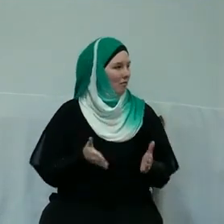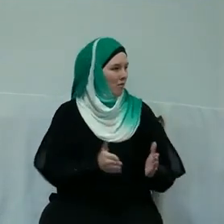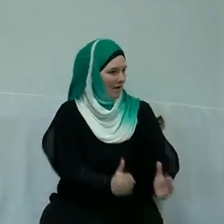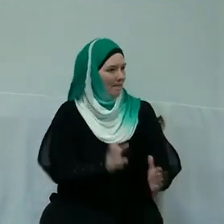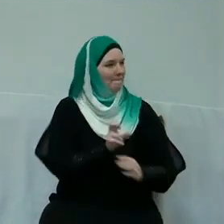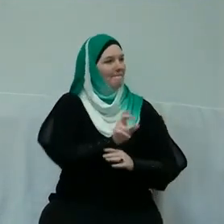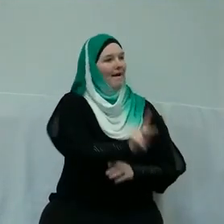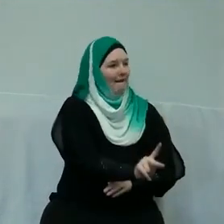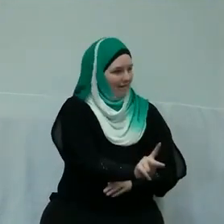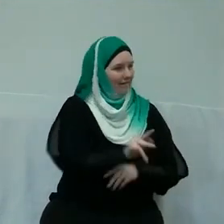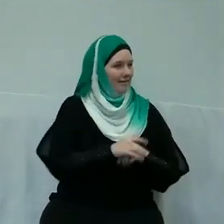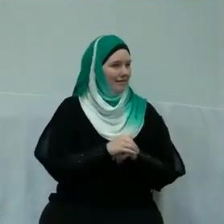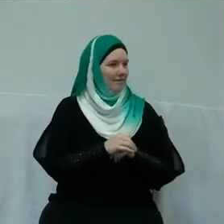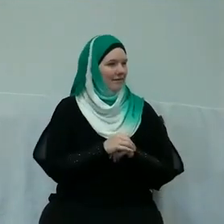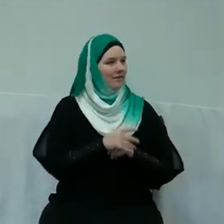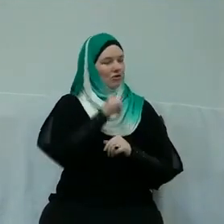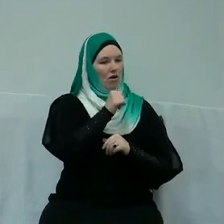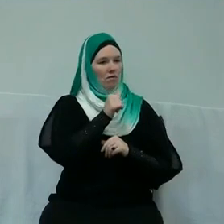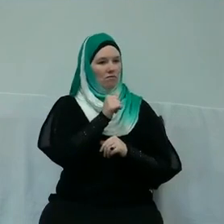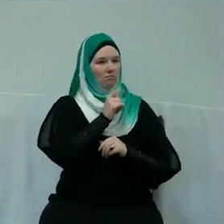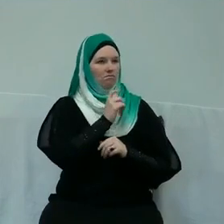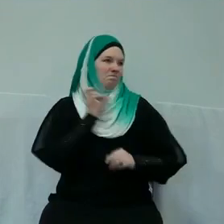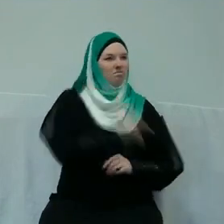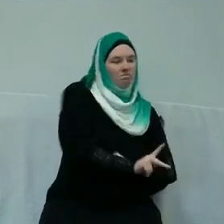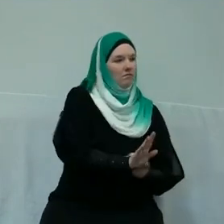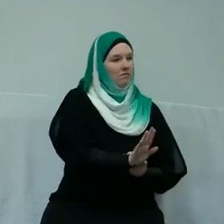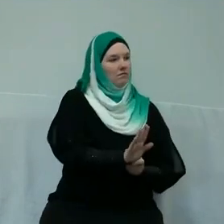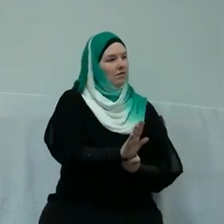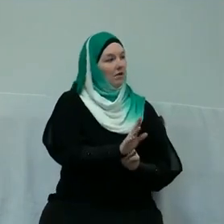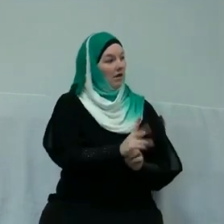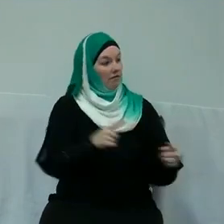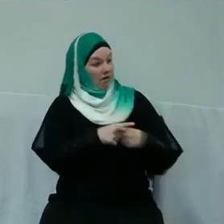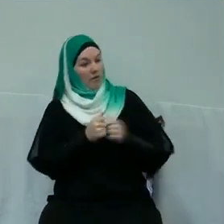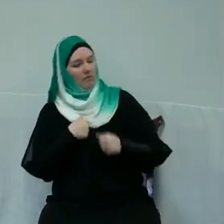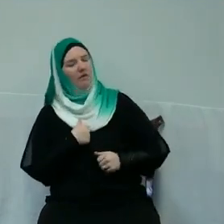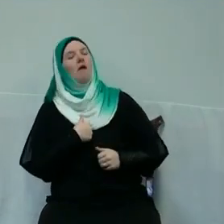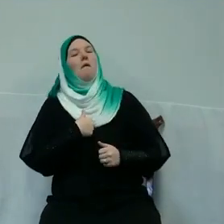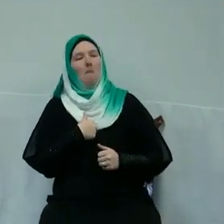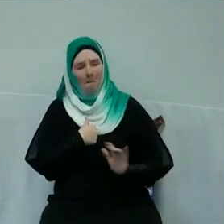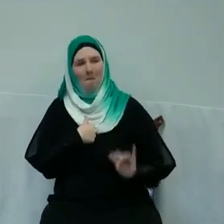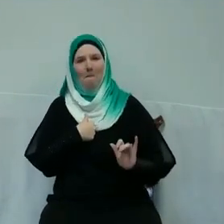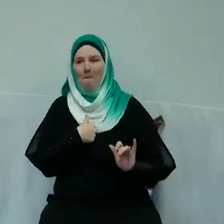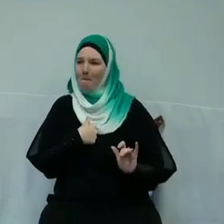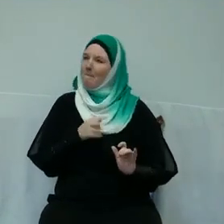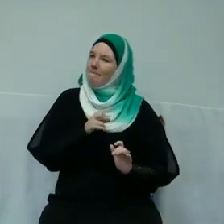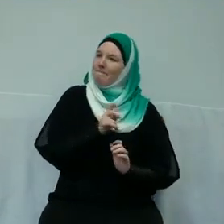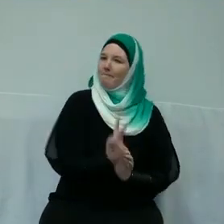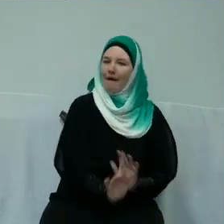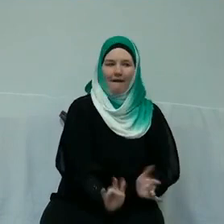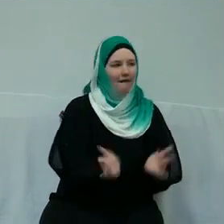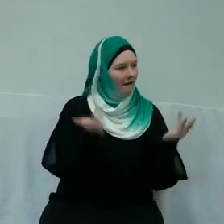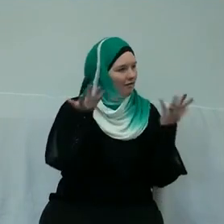least maintain the minimum. And the minimum is justice. إن الله